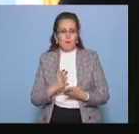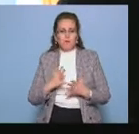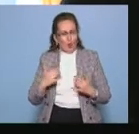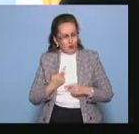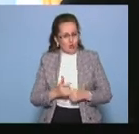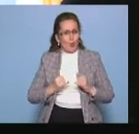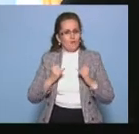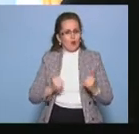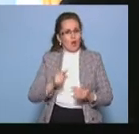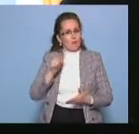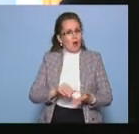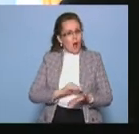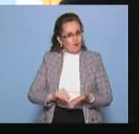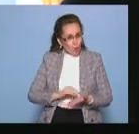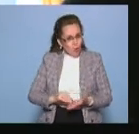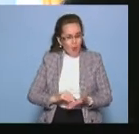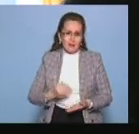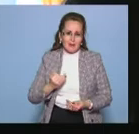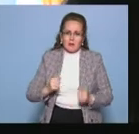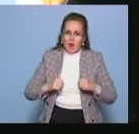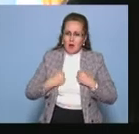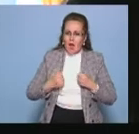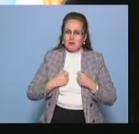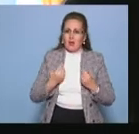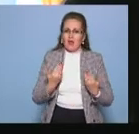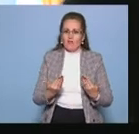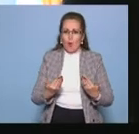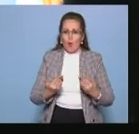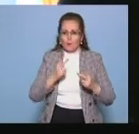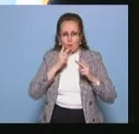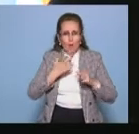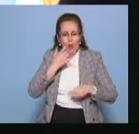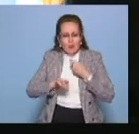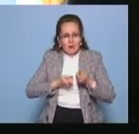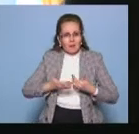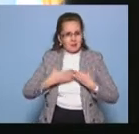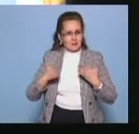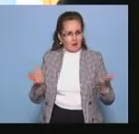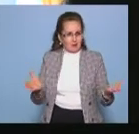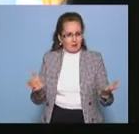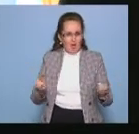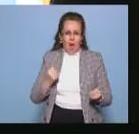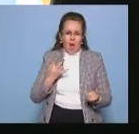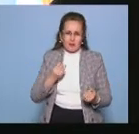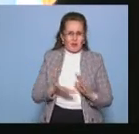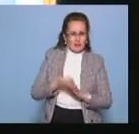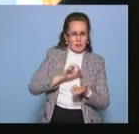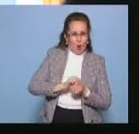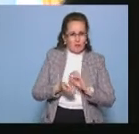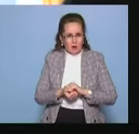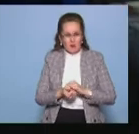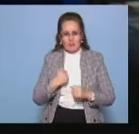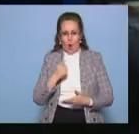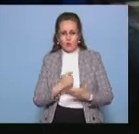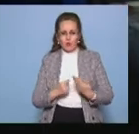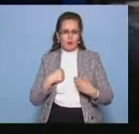уважаем автора в первую очередь и стараемся его раскрыть, а не как-то его там исковеркать, мол, я художник, я так